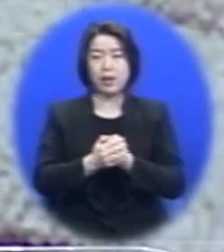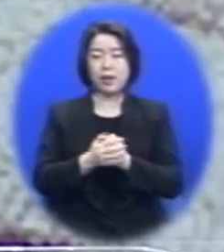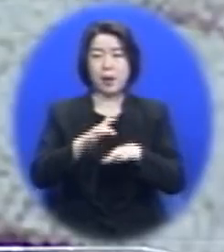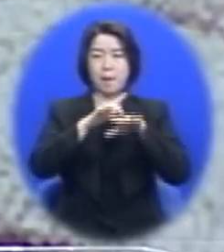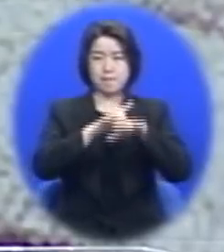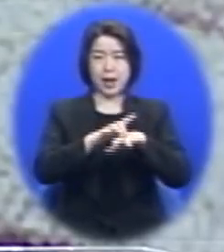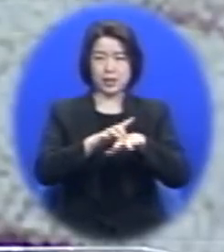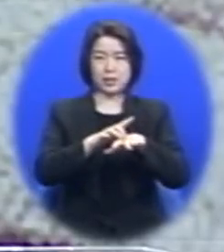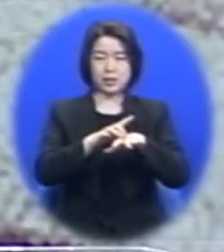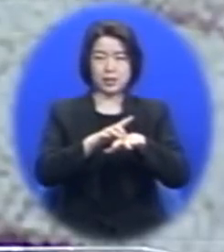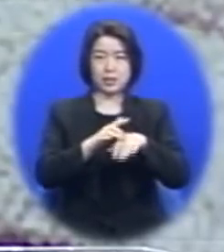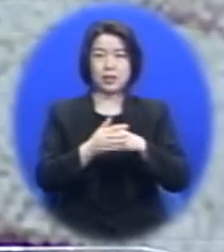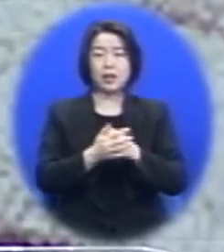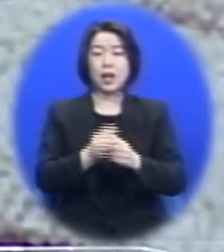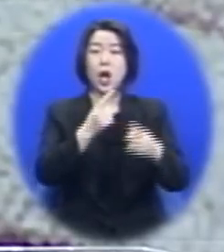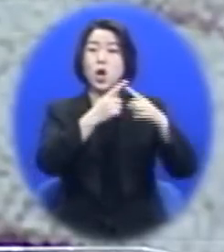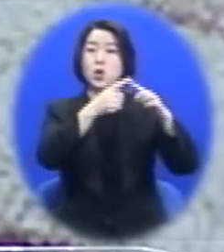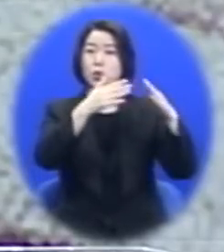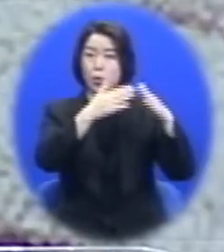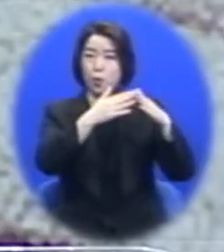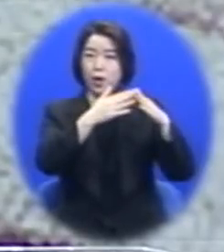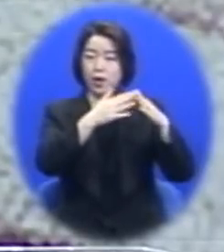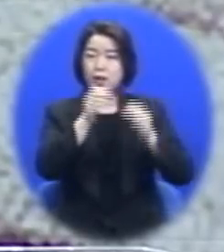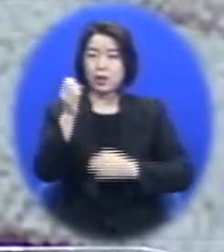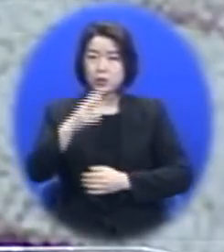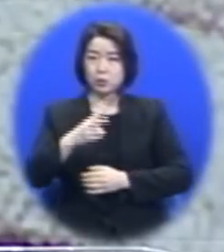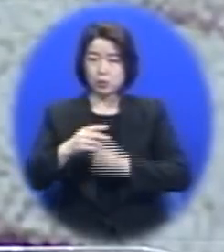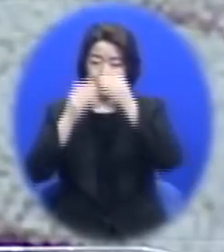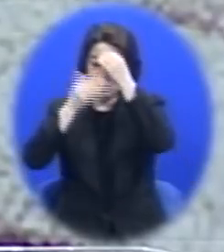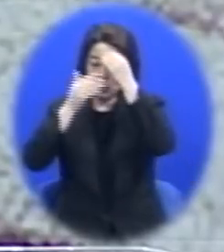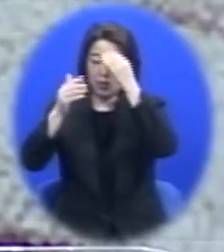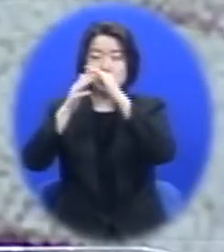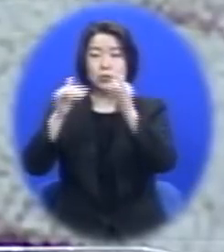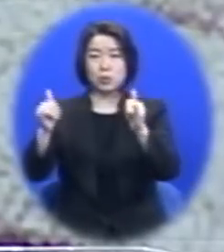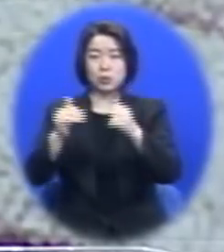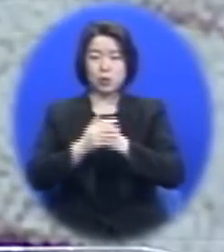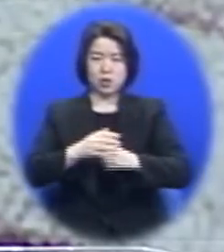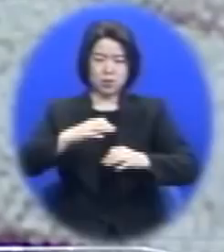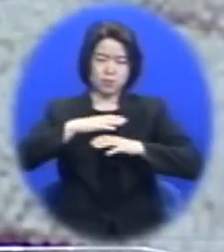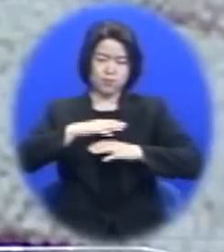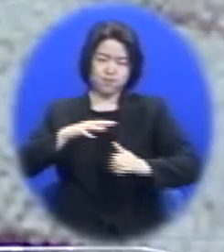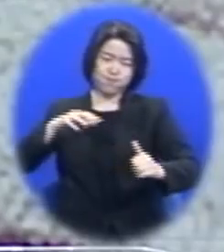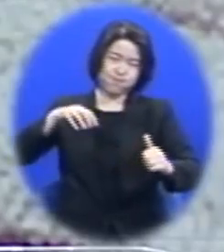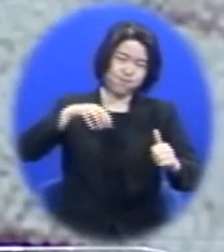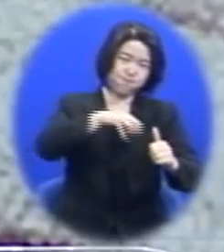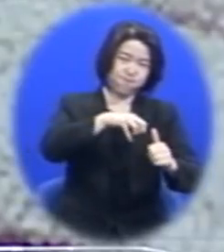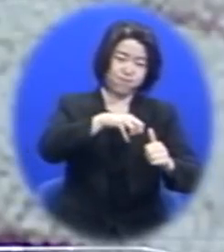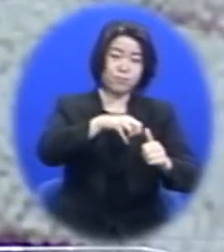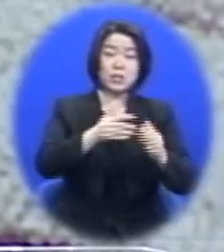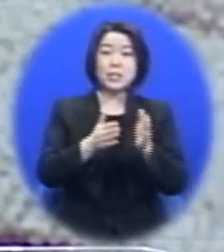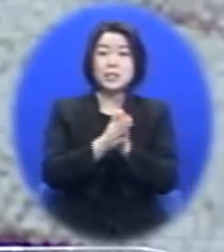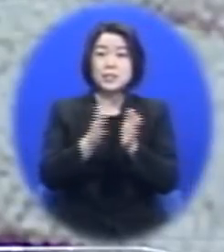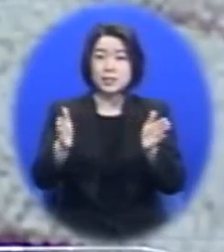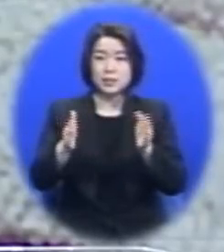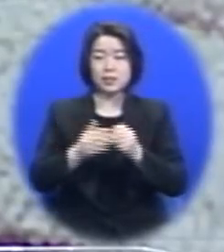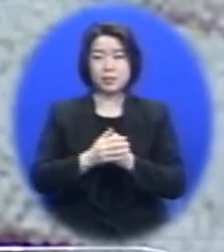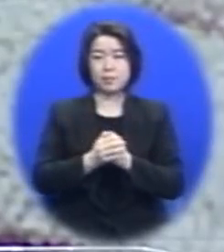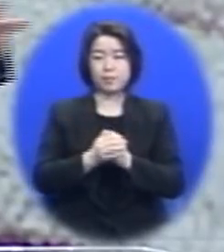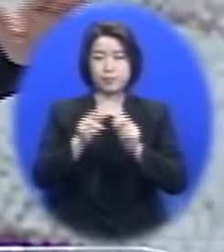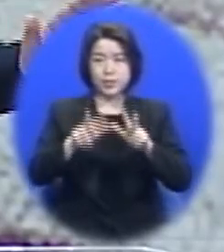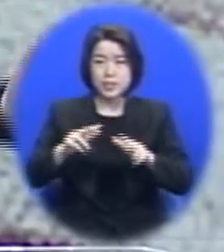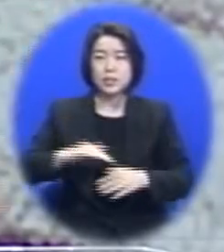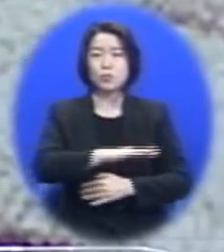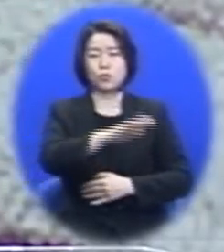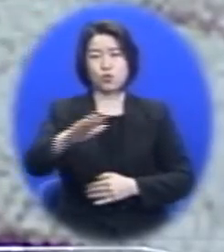마비는 교회를 그리고 성도들을 무섭게 공격하기 시작을 했고 지금 우리가